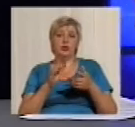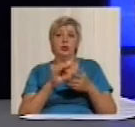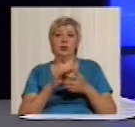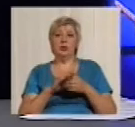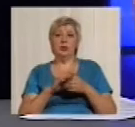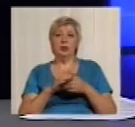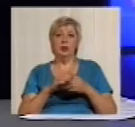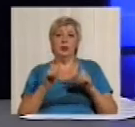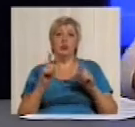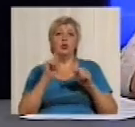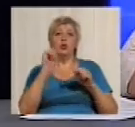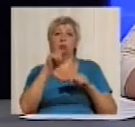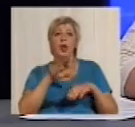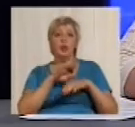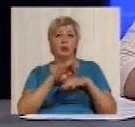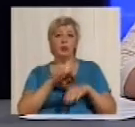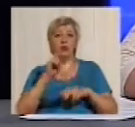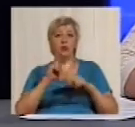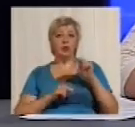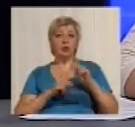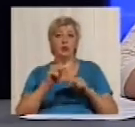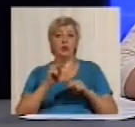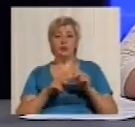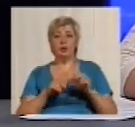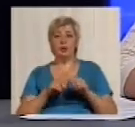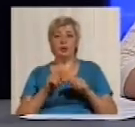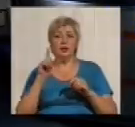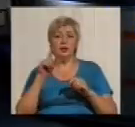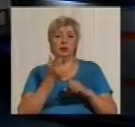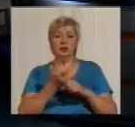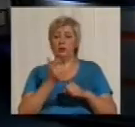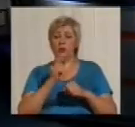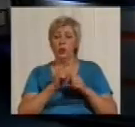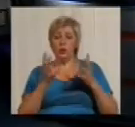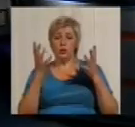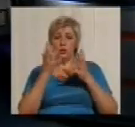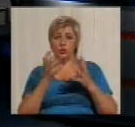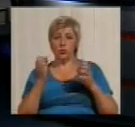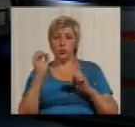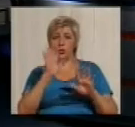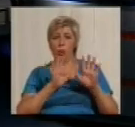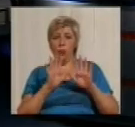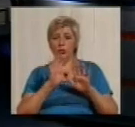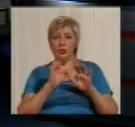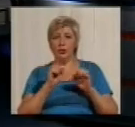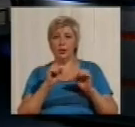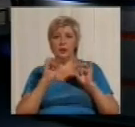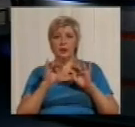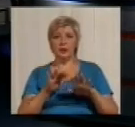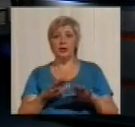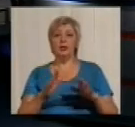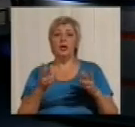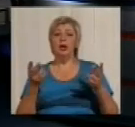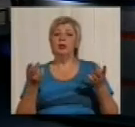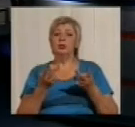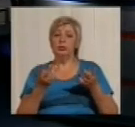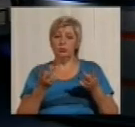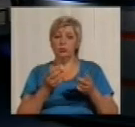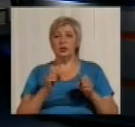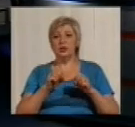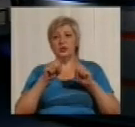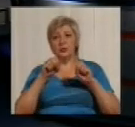там велось будівництво. Там, понимаете, достаточно темное дело, и для того, чтобы его расследовать, конечно же, нужен будет специалист, и,